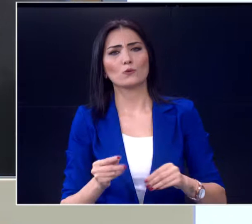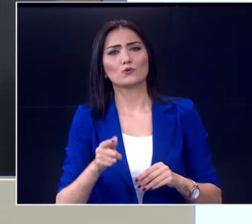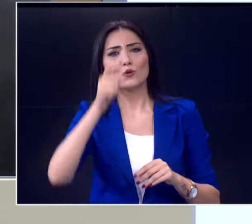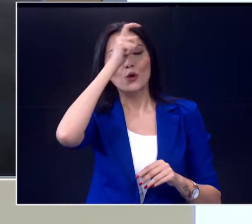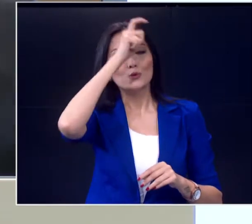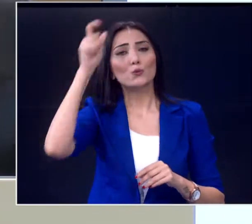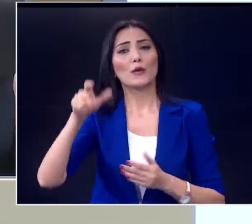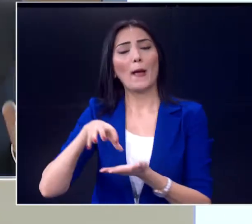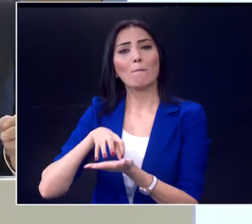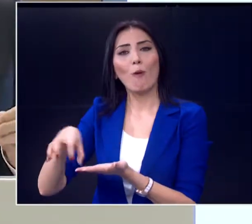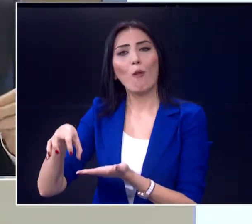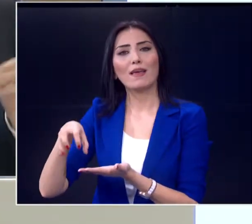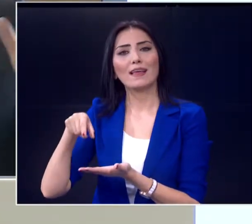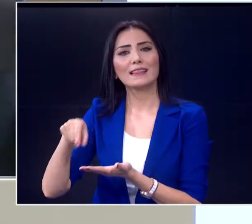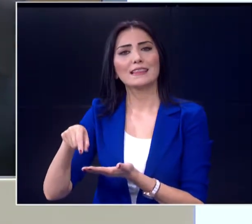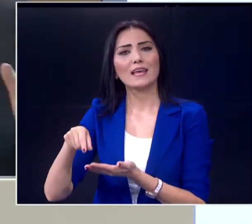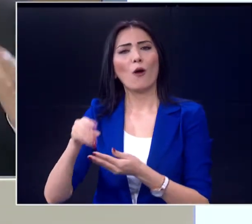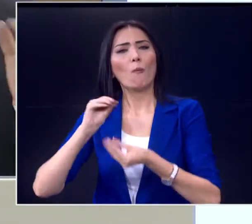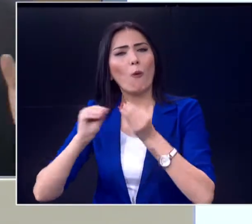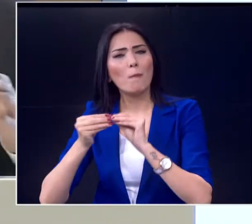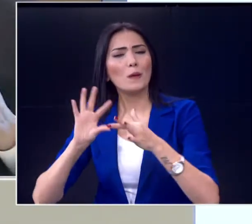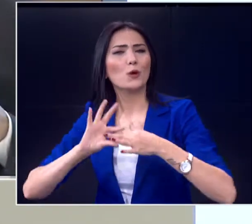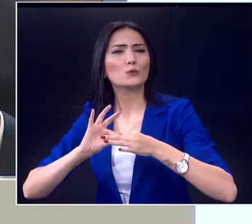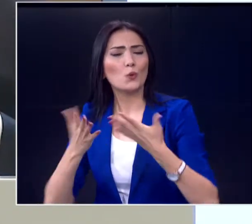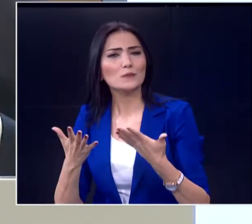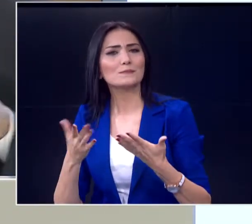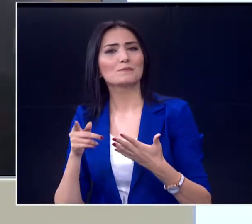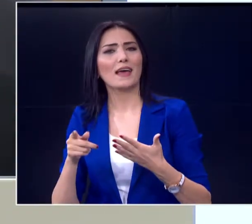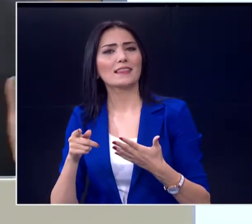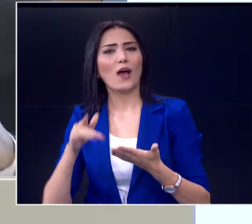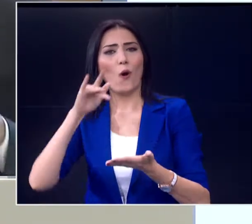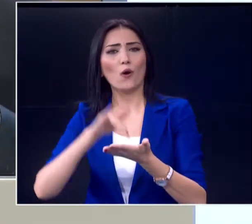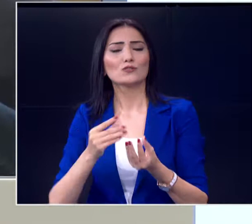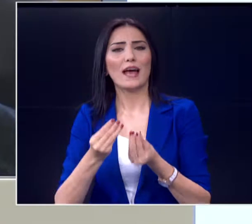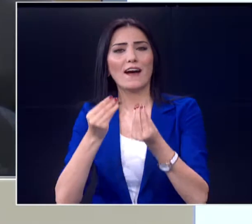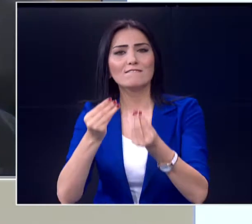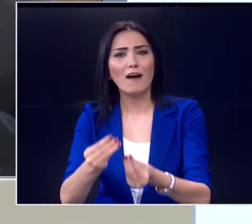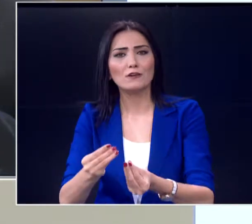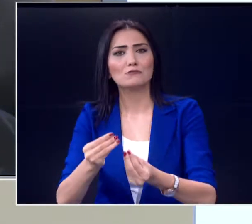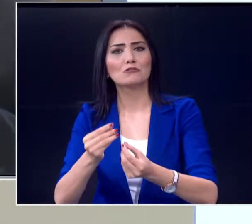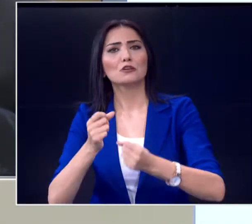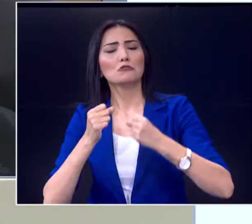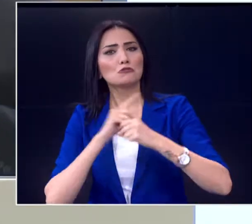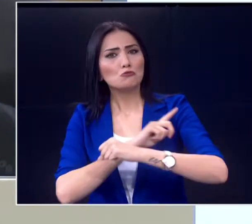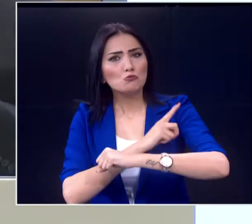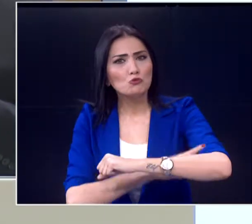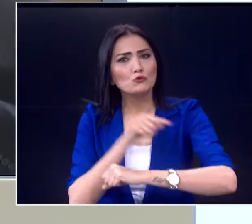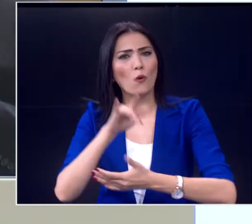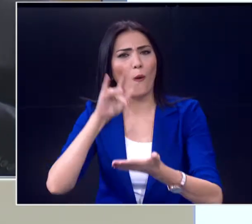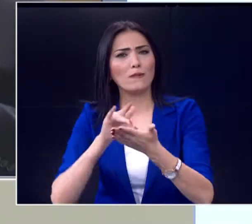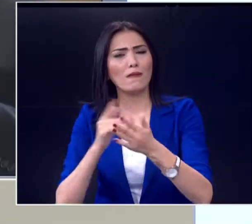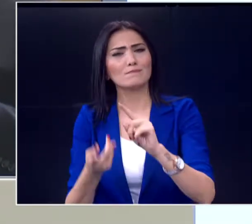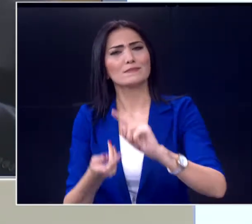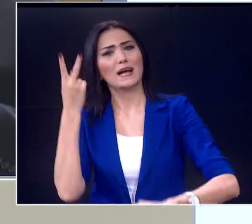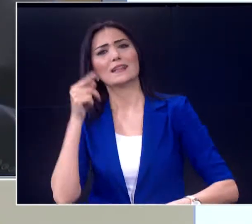Türkiye bölgedeki sorunları çözmede ortaya koyduğu kabiliyet ortadan